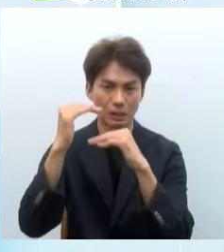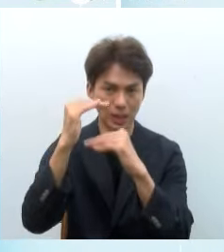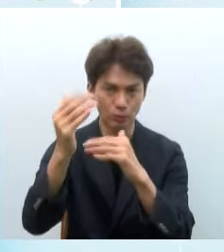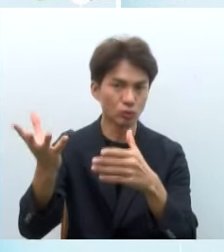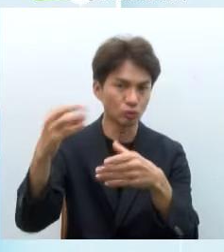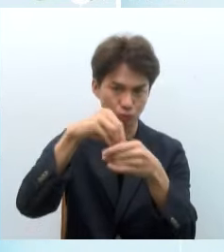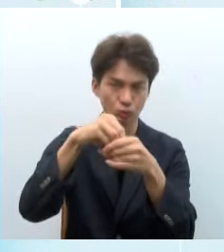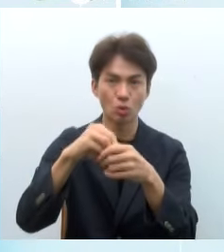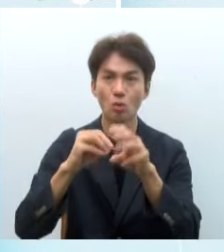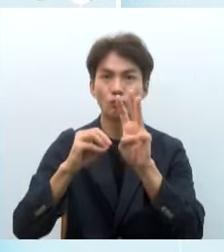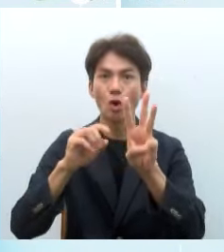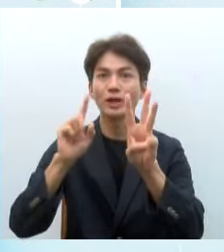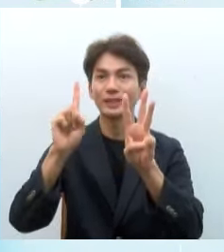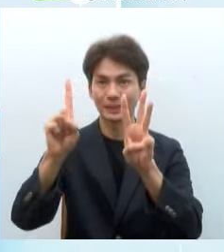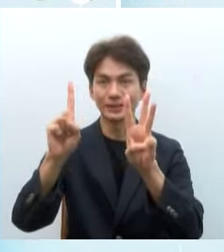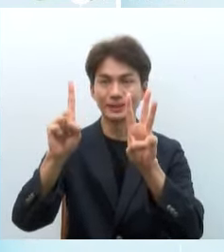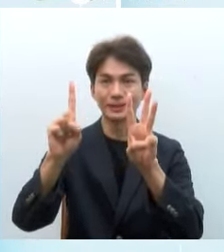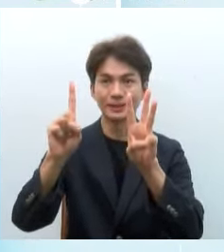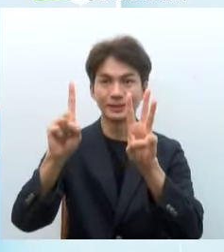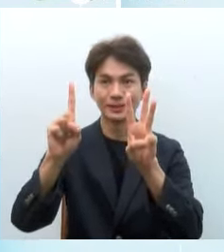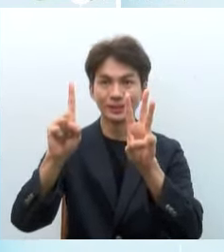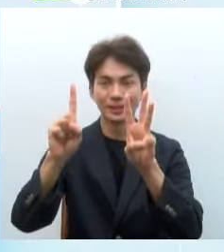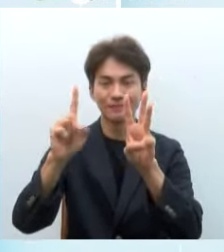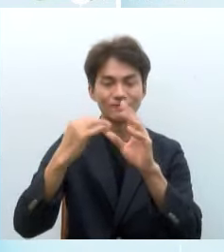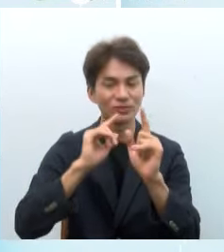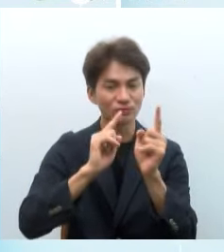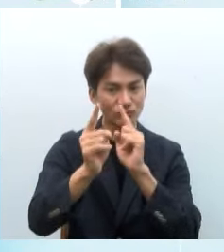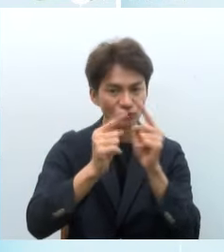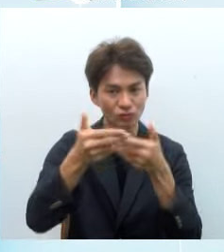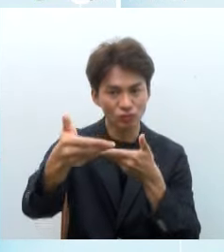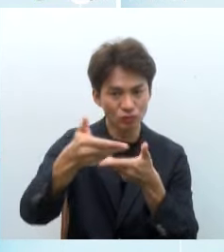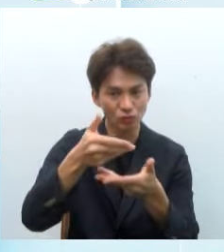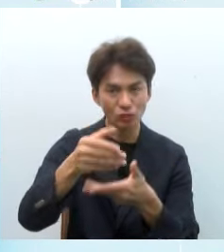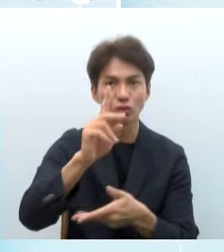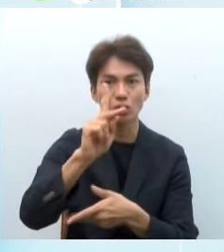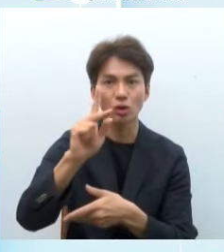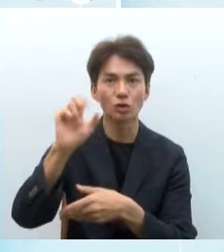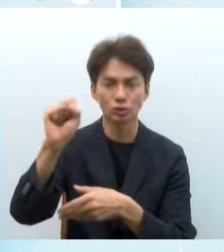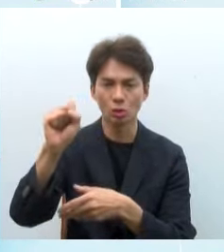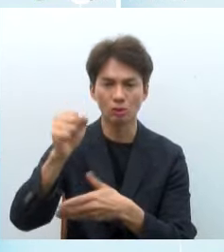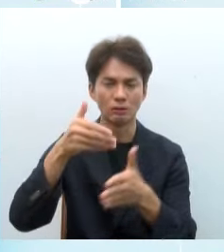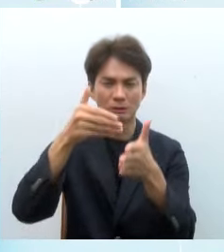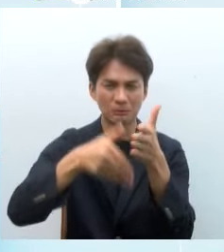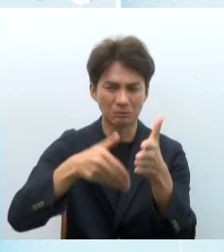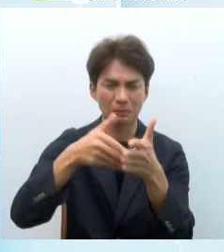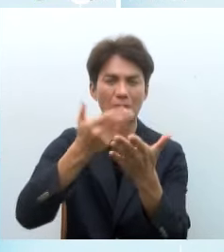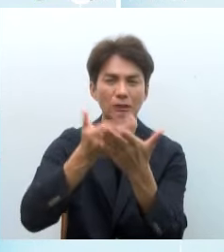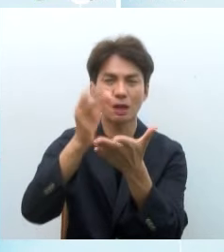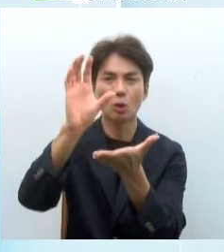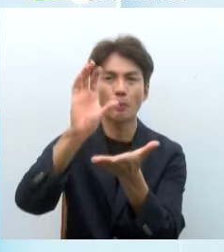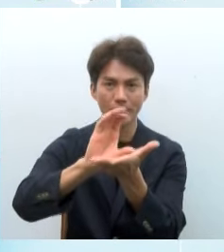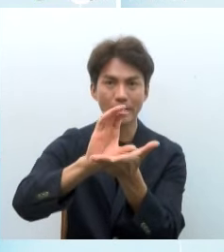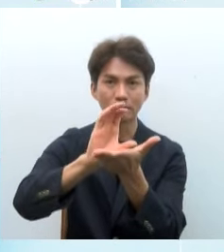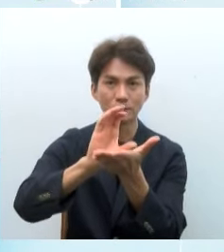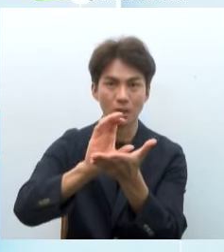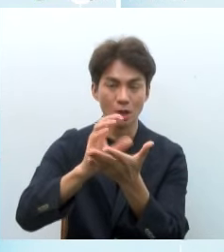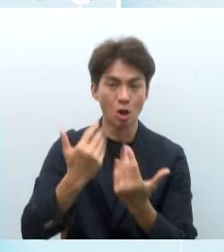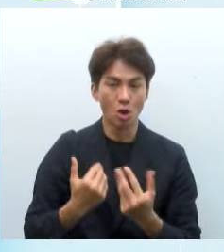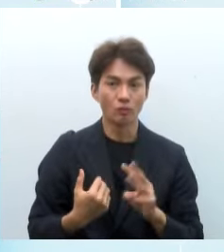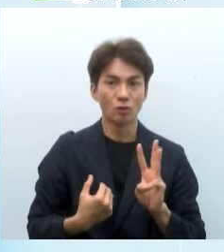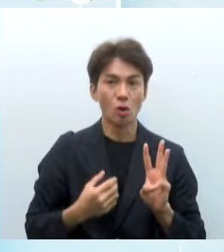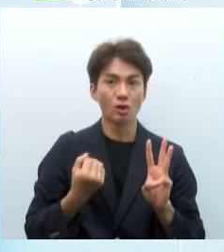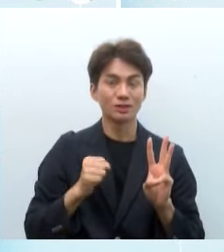ซึ่งได้สื่อสารกับกกส.แล้วแต่ก็ติดขัดเรื่องงบประมาณส่วนว.16เนี่ยจะสอบคัดเลือกก่อ